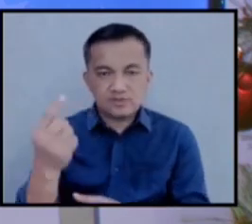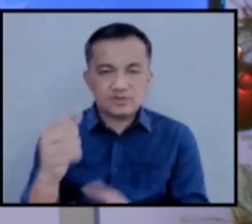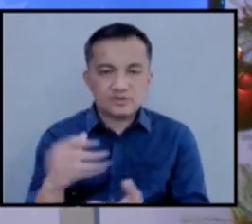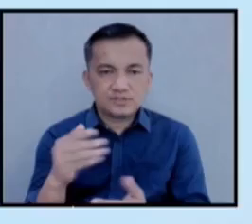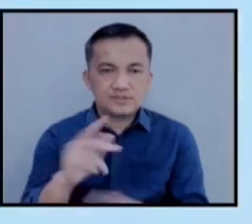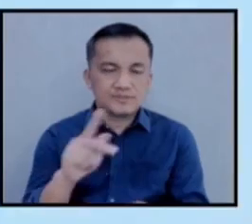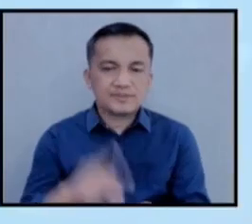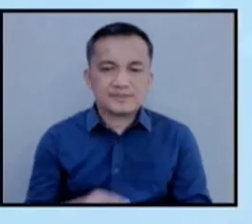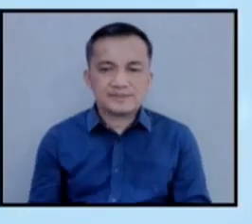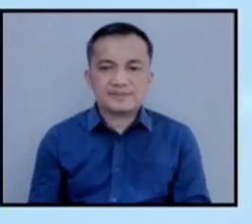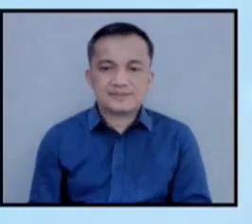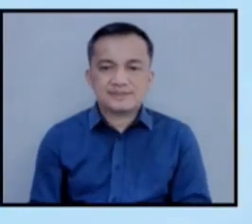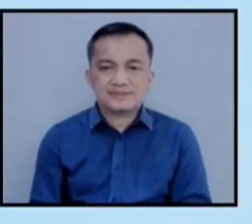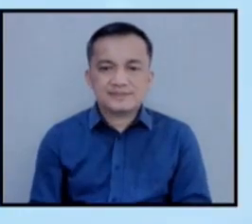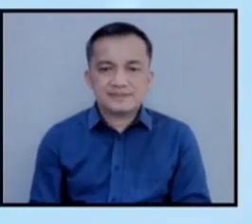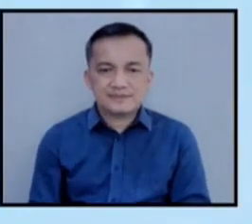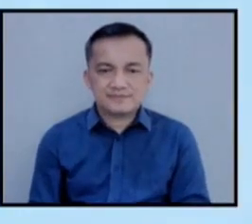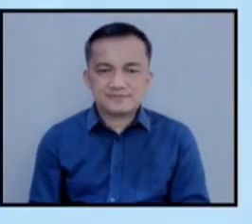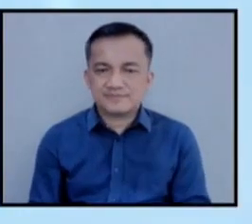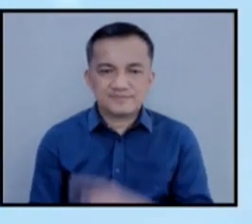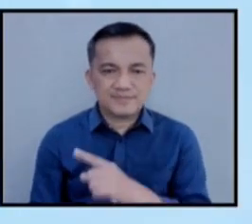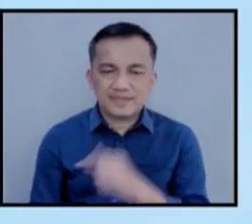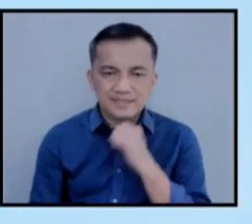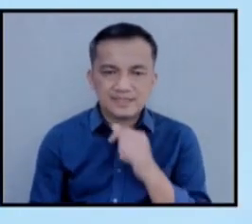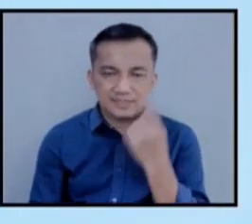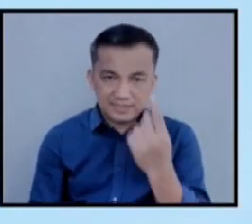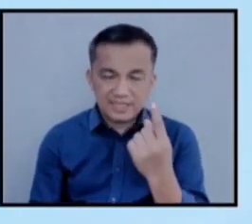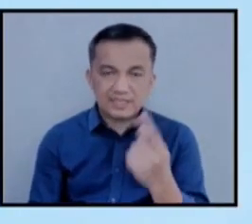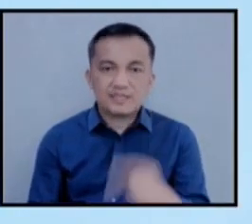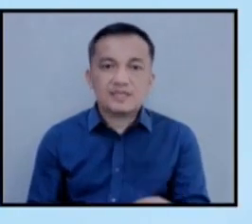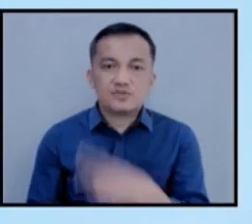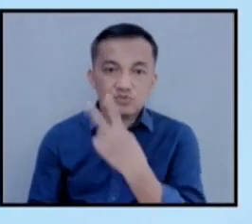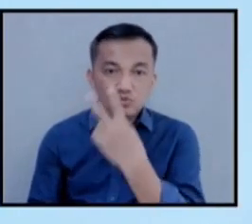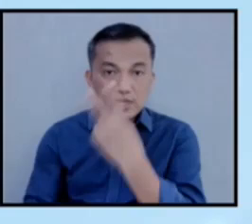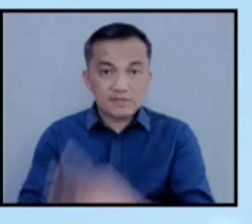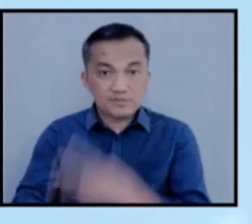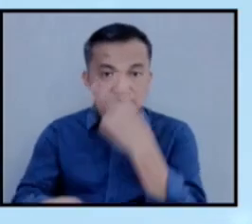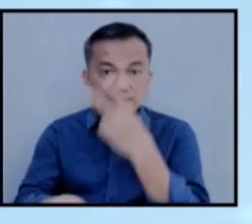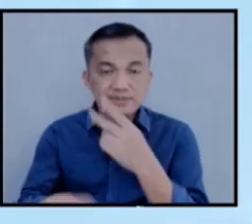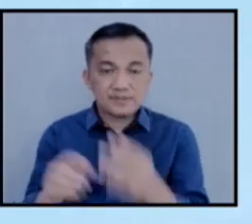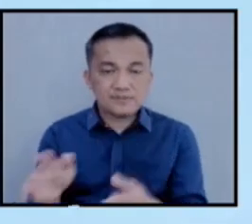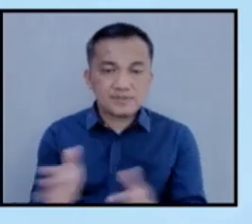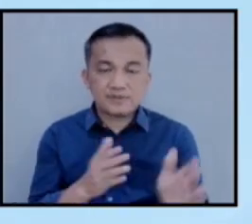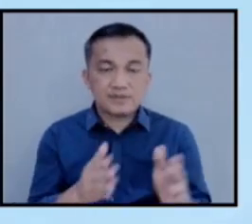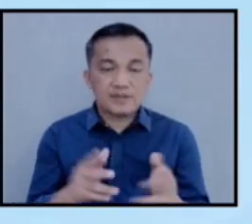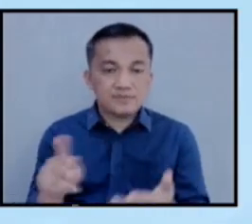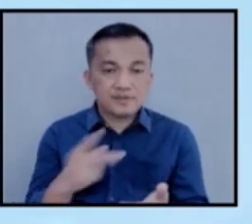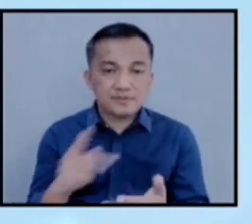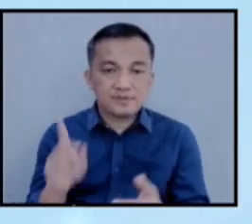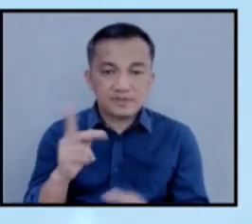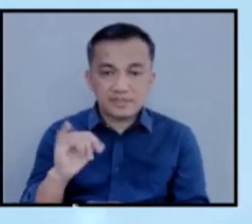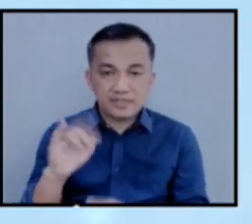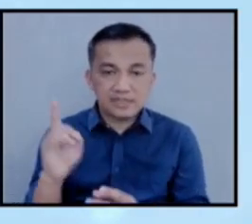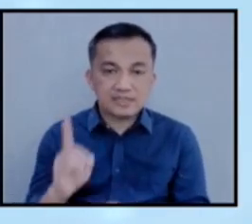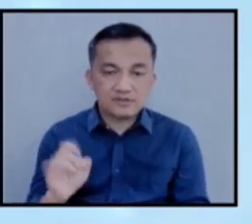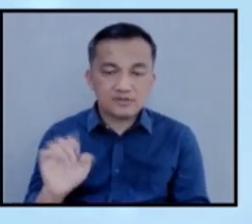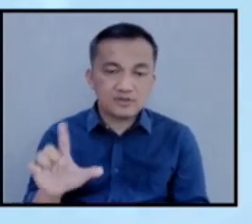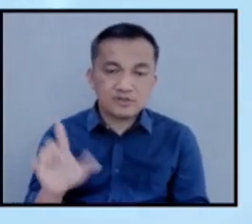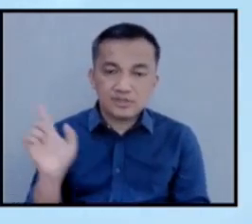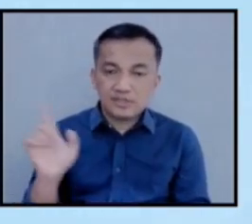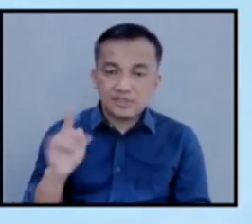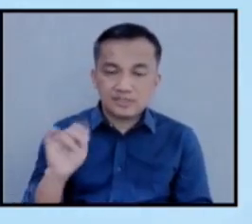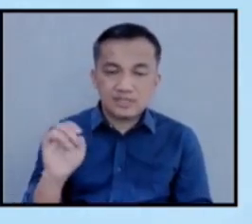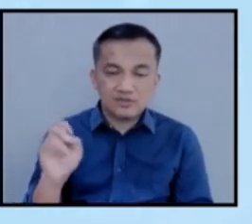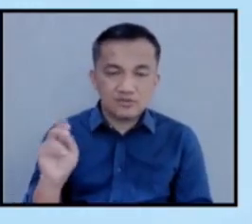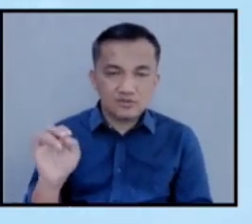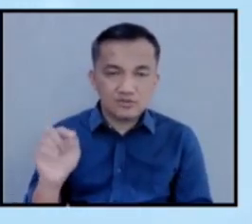Pilipinas. Hindi lamang isa kundi dalawang beses pinerform ng K-pop idol at EXO member na si Chanyeol ang kantang